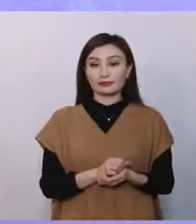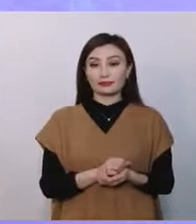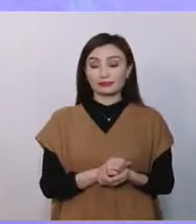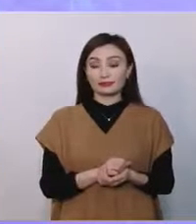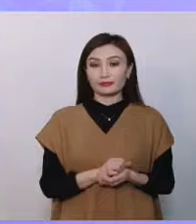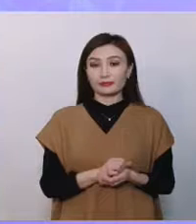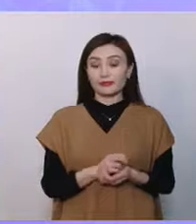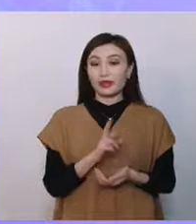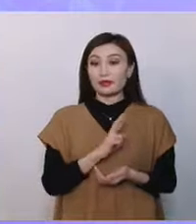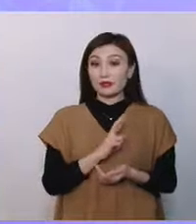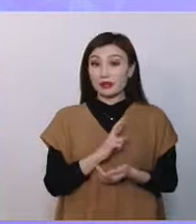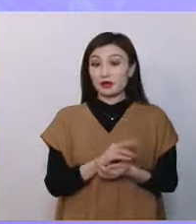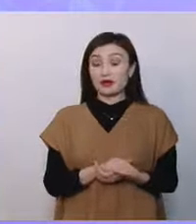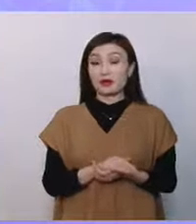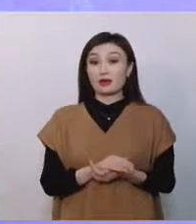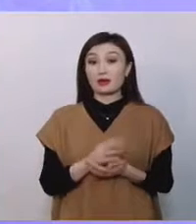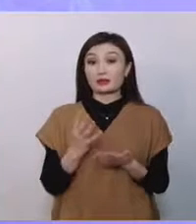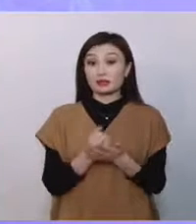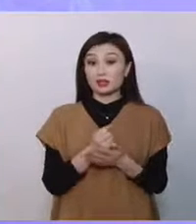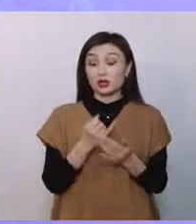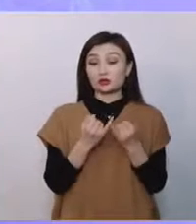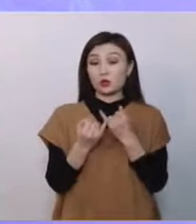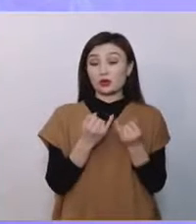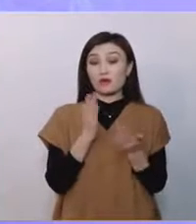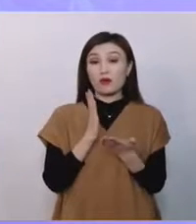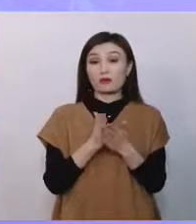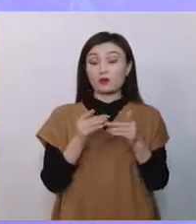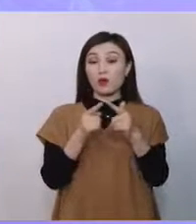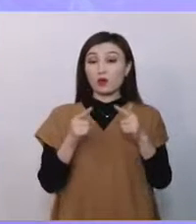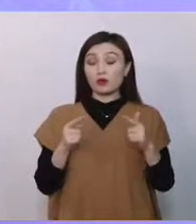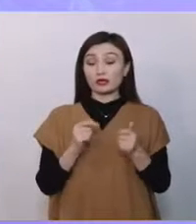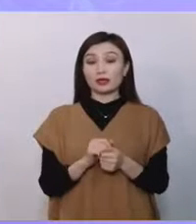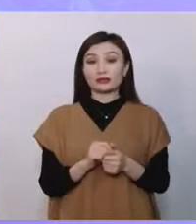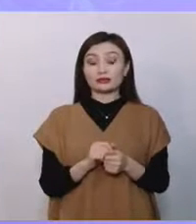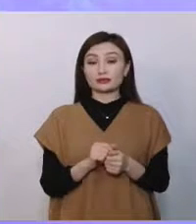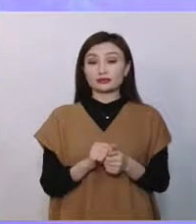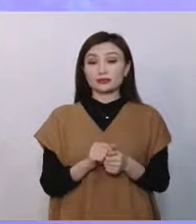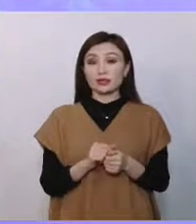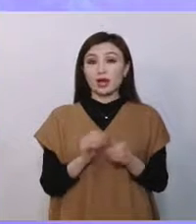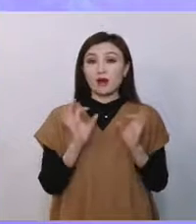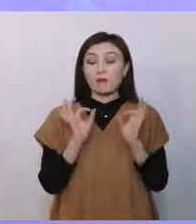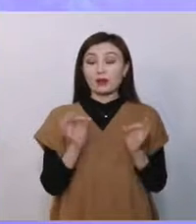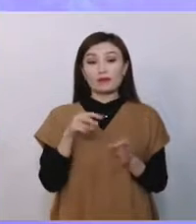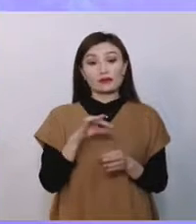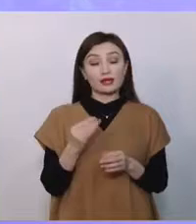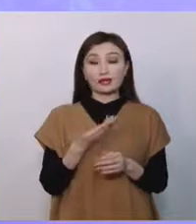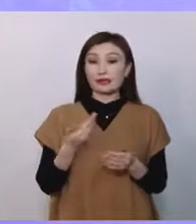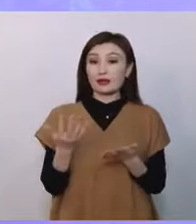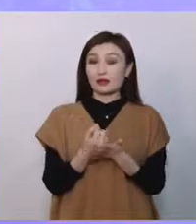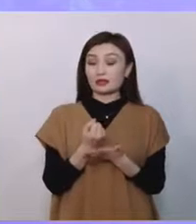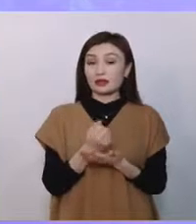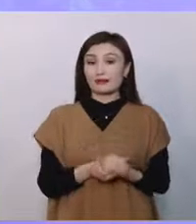я вычислила площадь жёлтого прямоугольника правильно ли я нашла